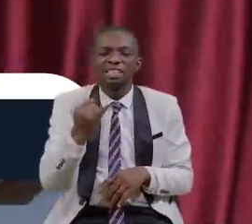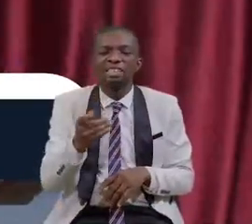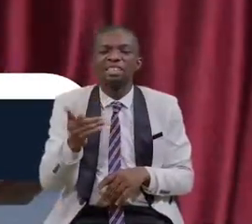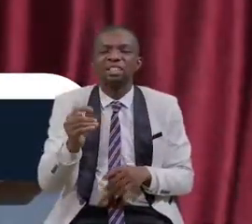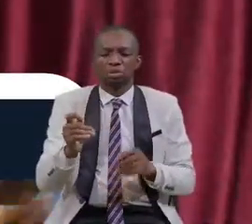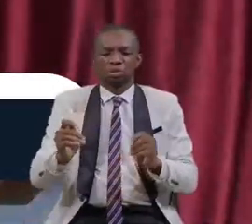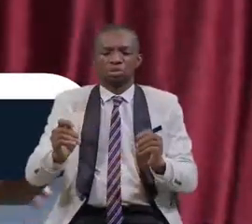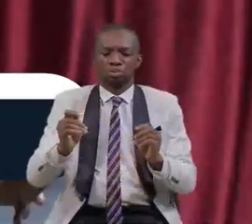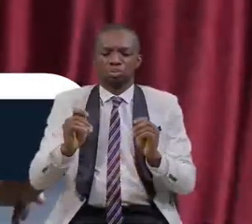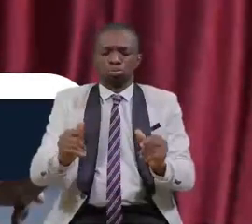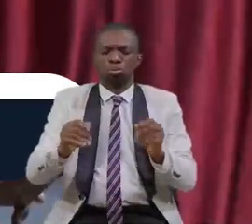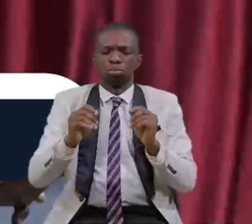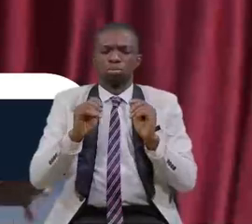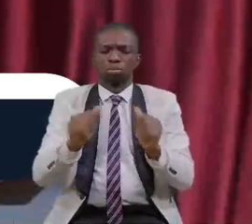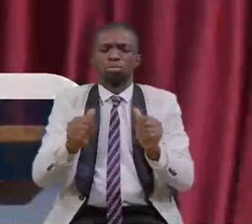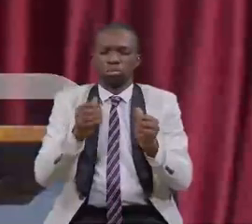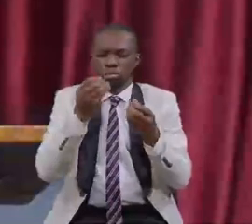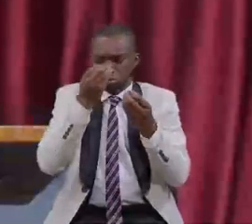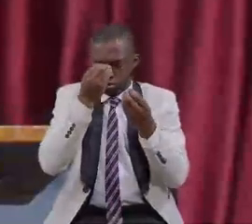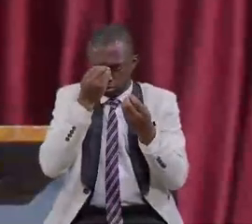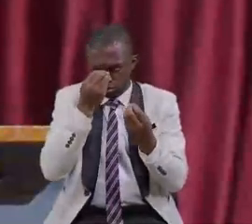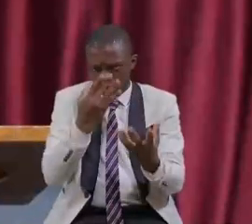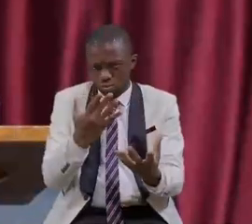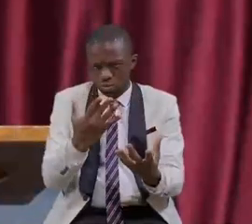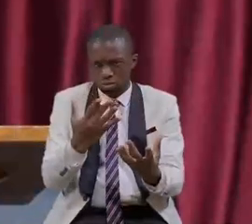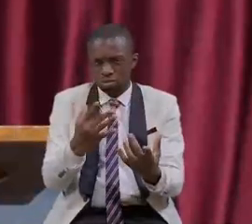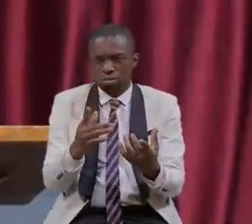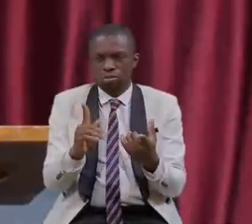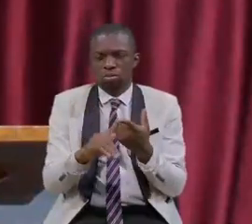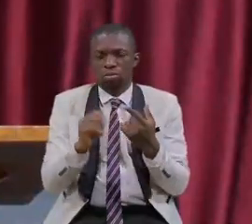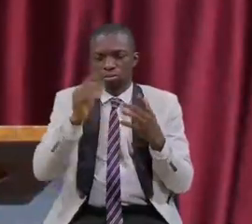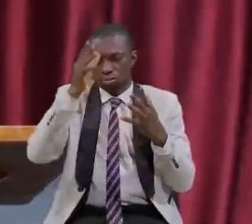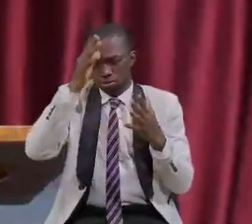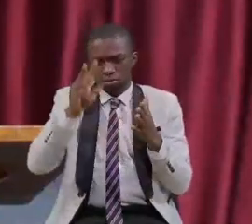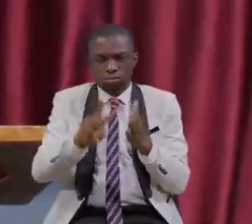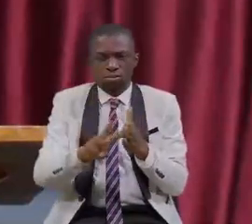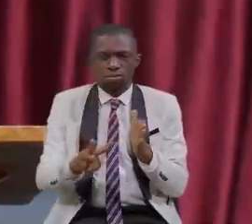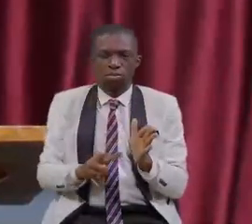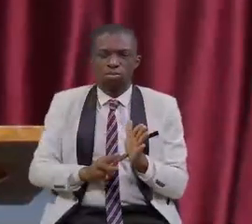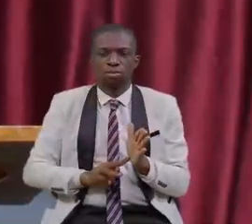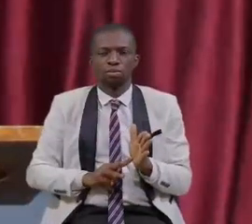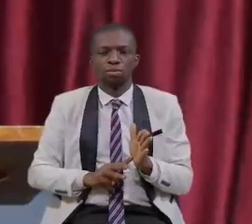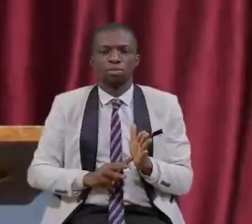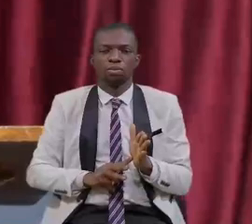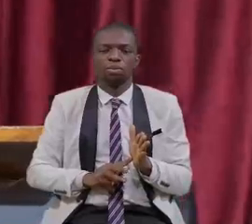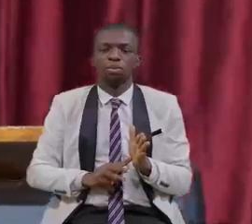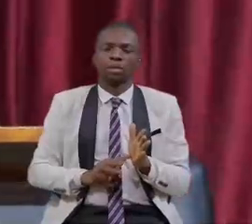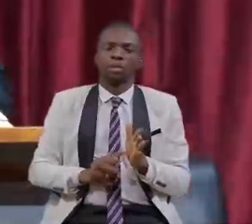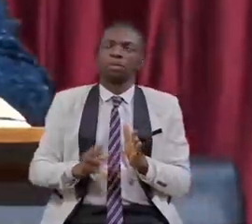il y a la promptitude à faire la volonté du Père. Il nous a laissé ici sur la